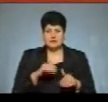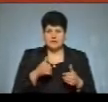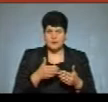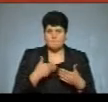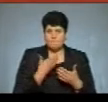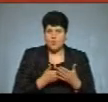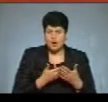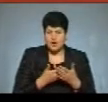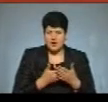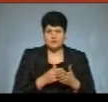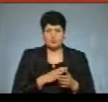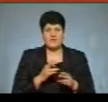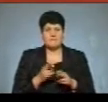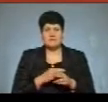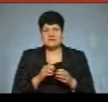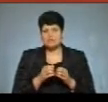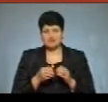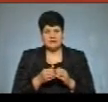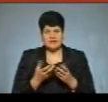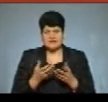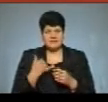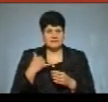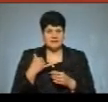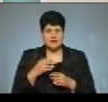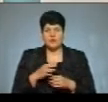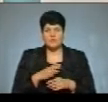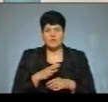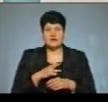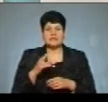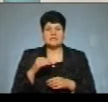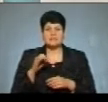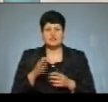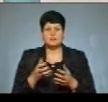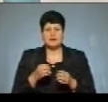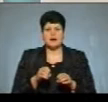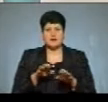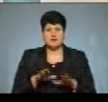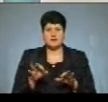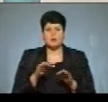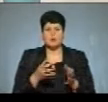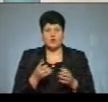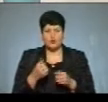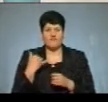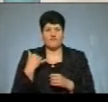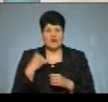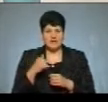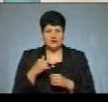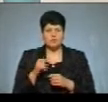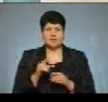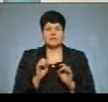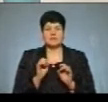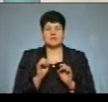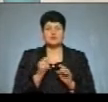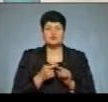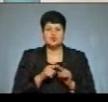іноді бувають безрезультатні дзвінки, або, знову ж таки, диспетчер приймає рішення про прийом виклику і передає, в